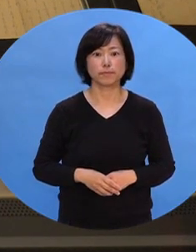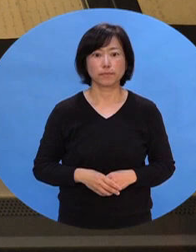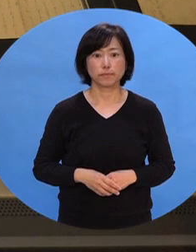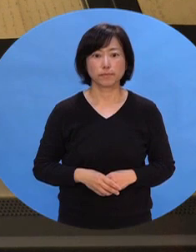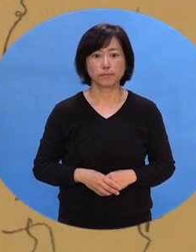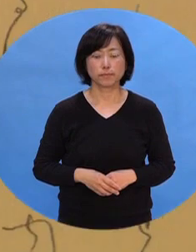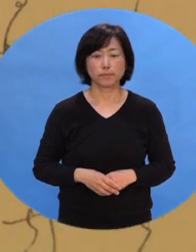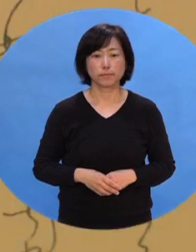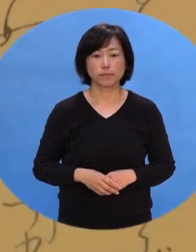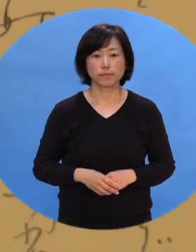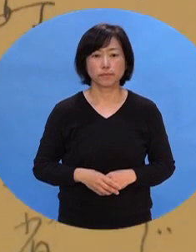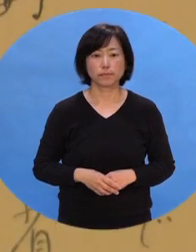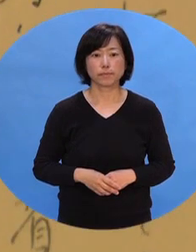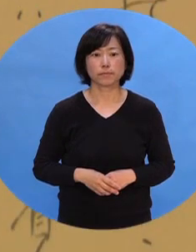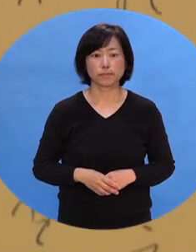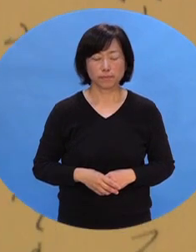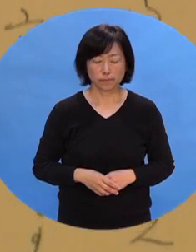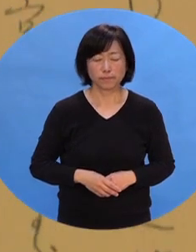ました。